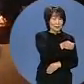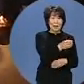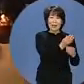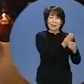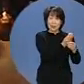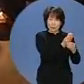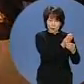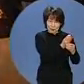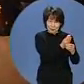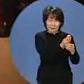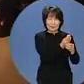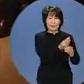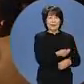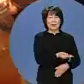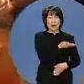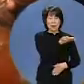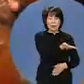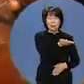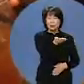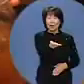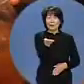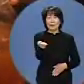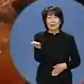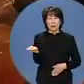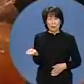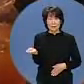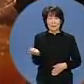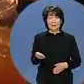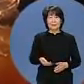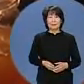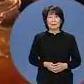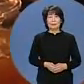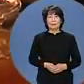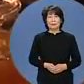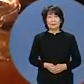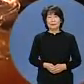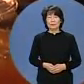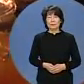から炎を分けてもらい、順に炎をつないでいきます。